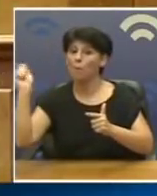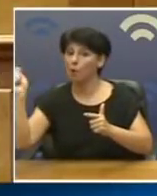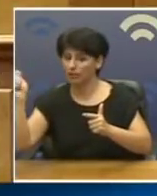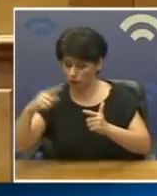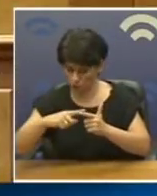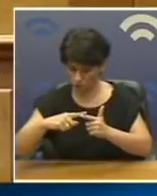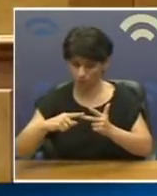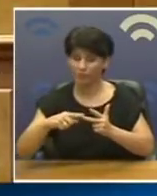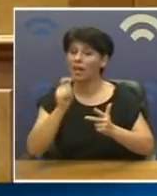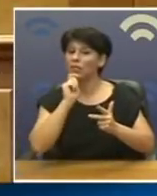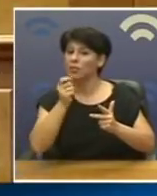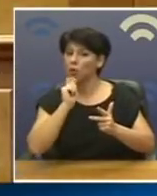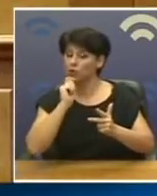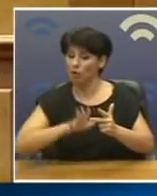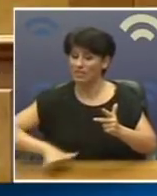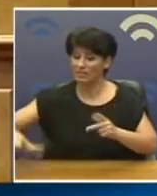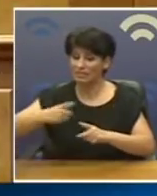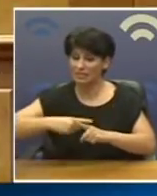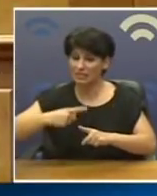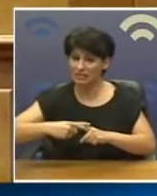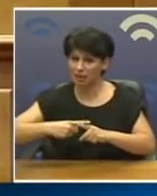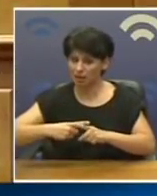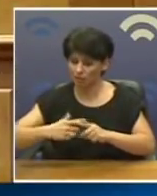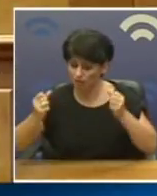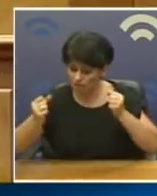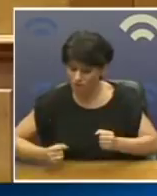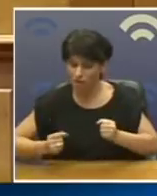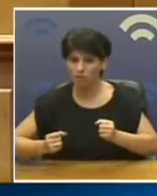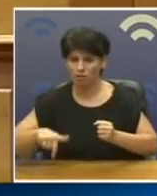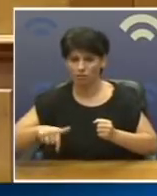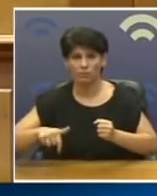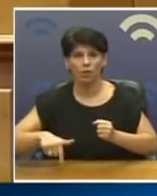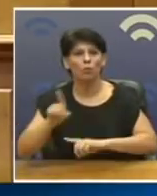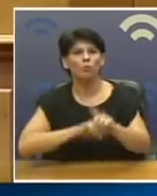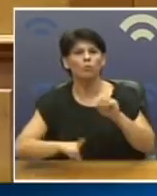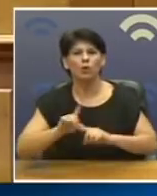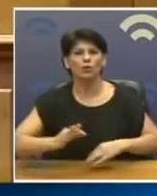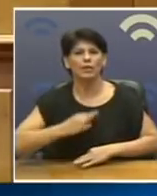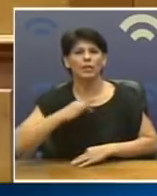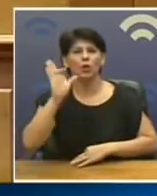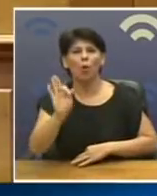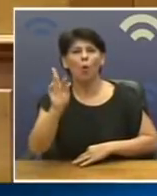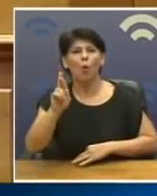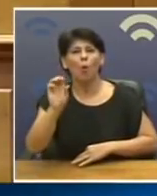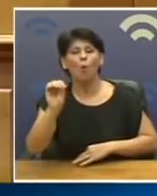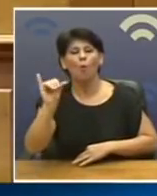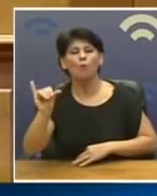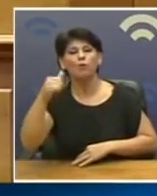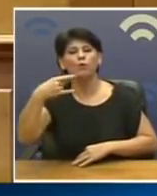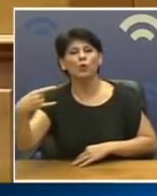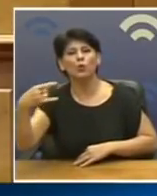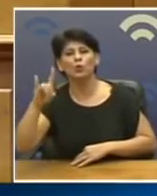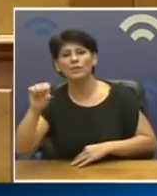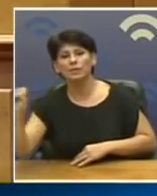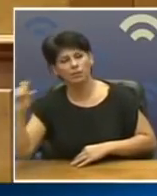και δημοσιογράφων στη χώρα, ο βασικός εδώ, στην Ελλάδα, ο κύριος Φρουζής, τον γνωρίζετε,